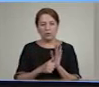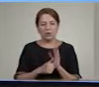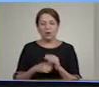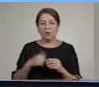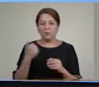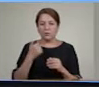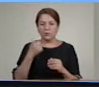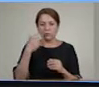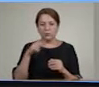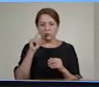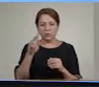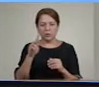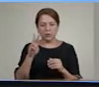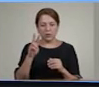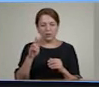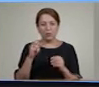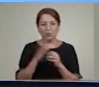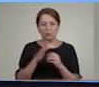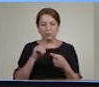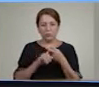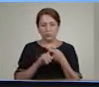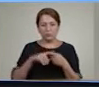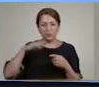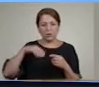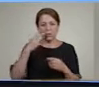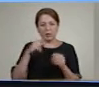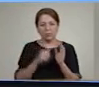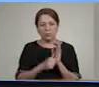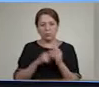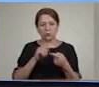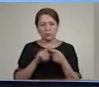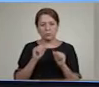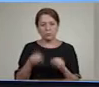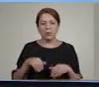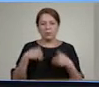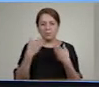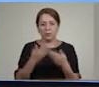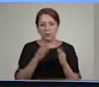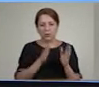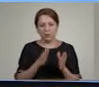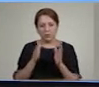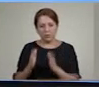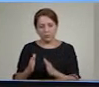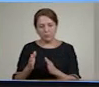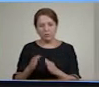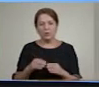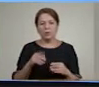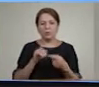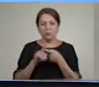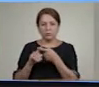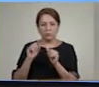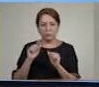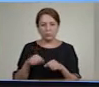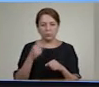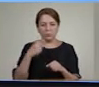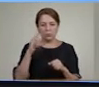Avval 32 ga 15 ni qo'shib, keyin 26 ni qo'shishimiz mumkin. Berilgan tartibda qo'shishimiz mumkin. 32 ga